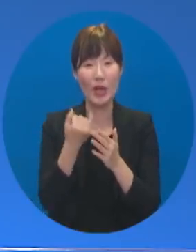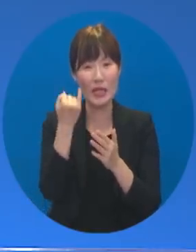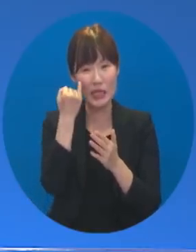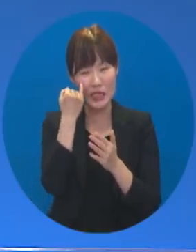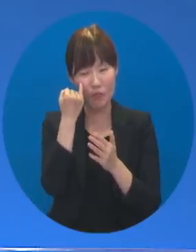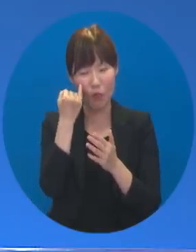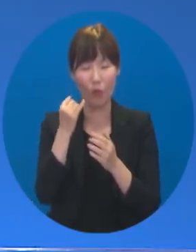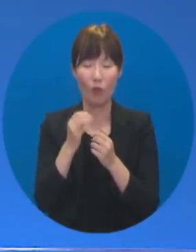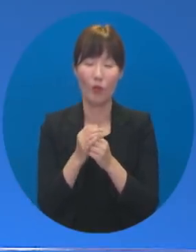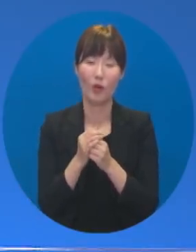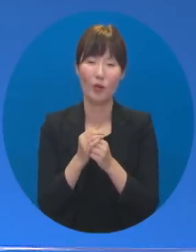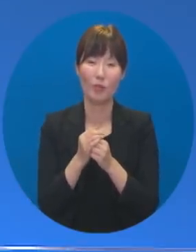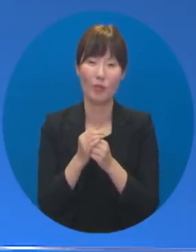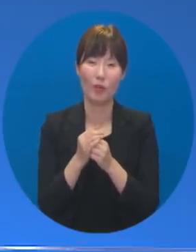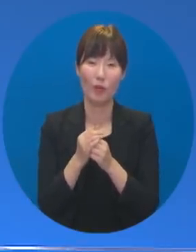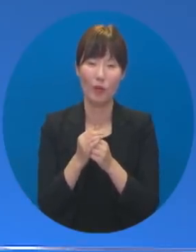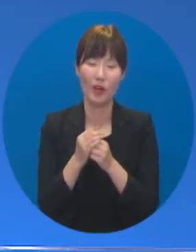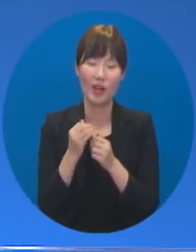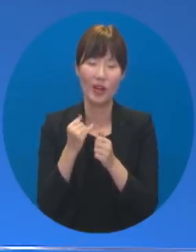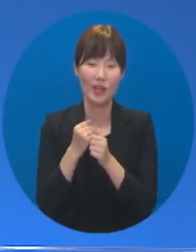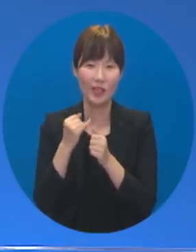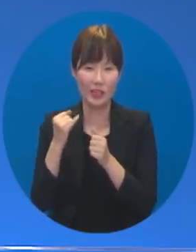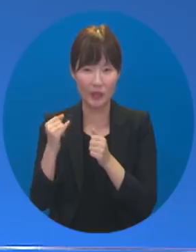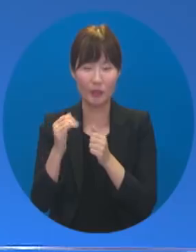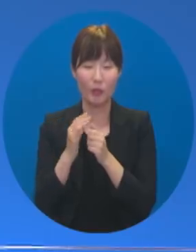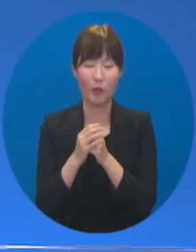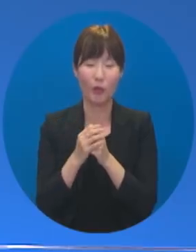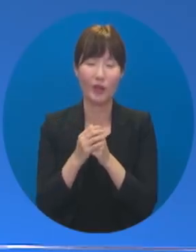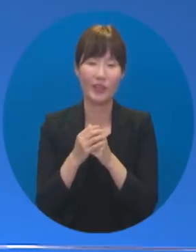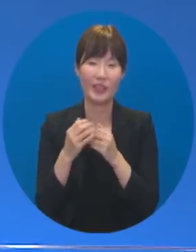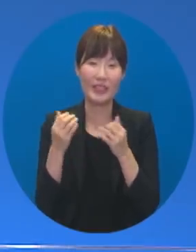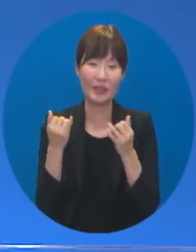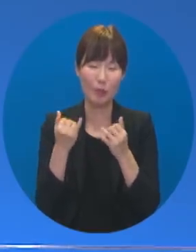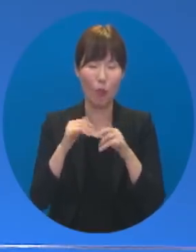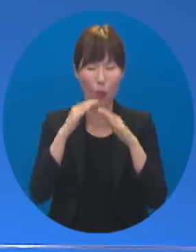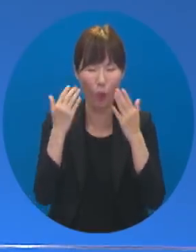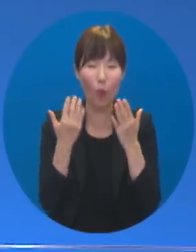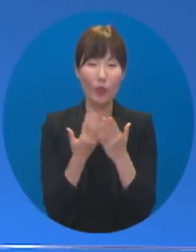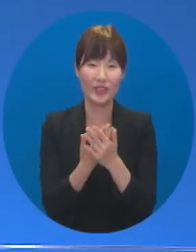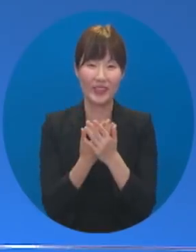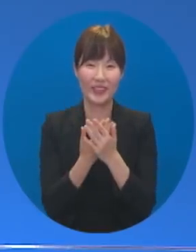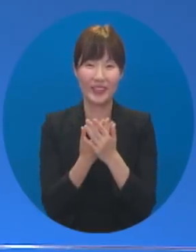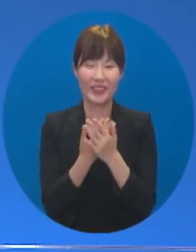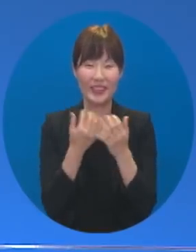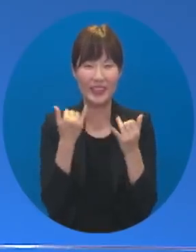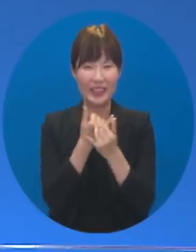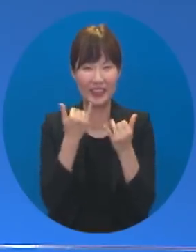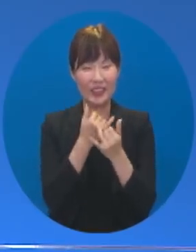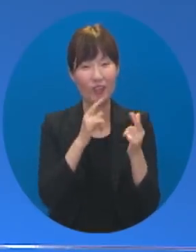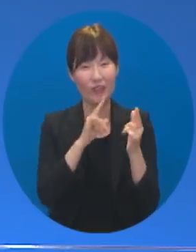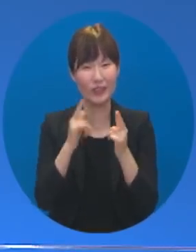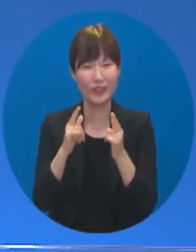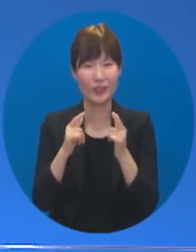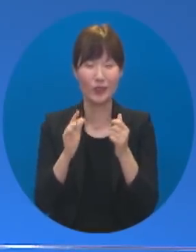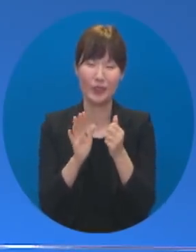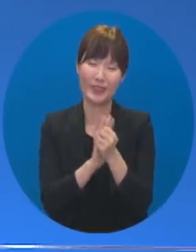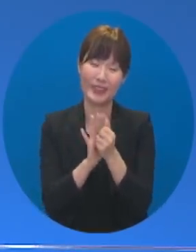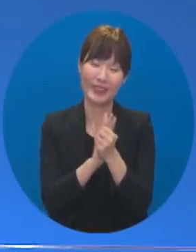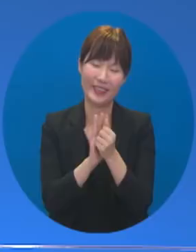또 저희 할머니, 할아버지, 고모. 저희 엄마라고 하면 죄송해요. 저희 어머니는